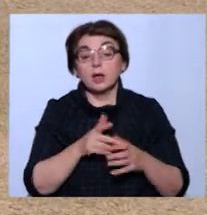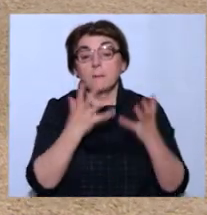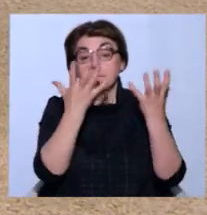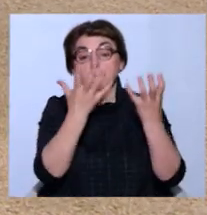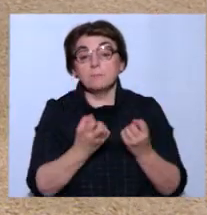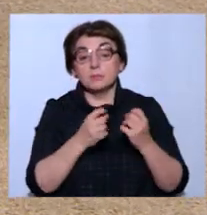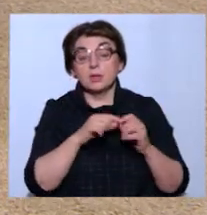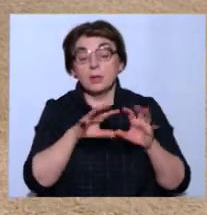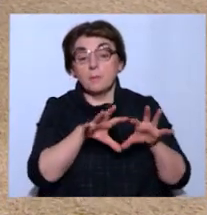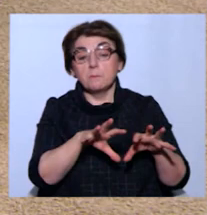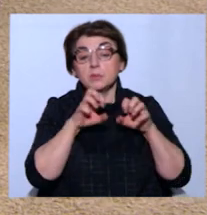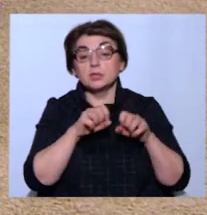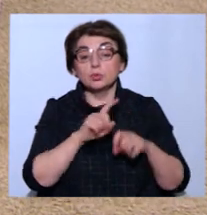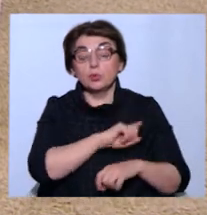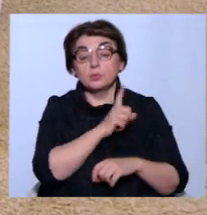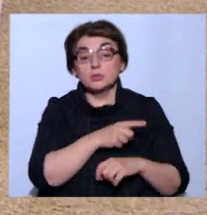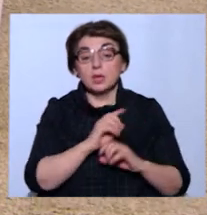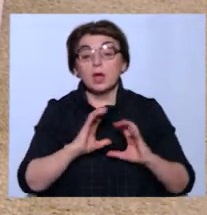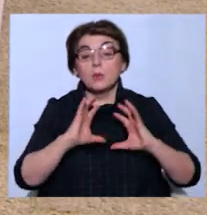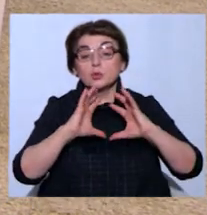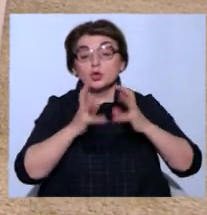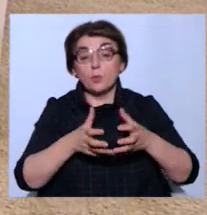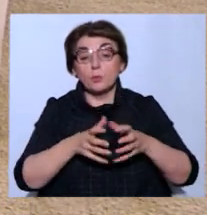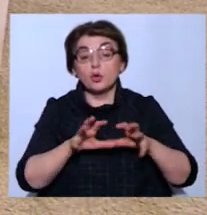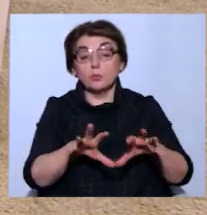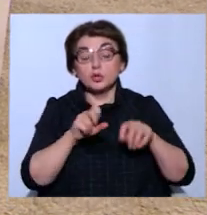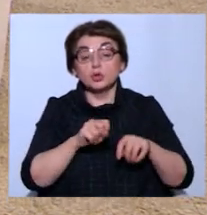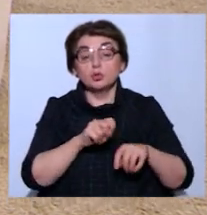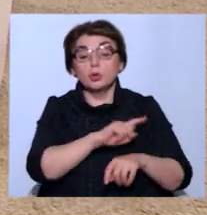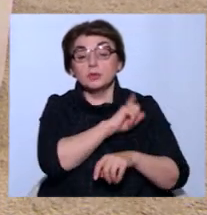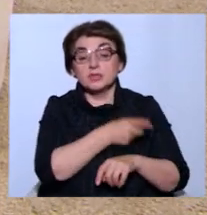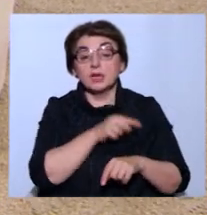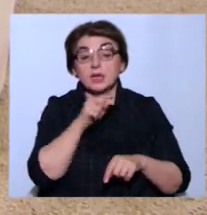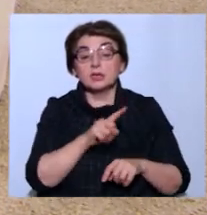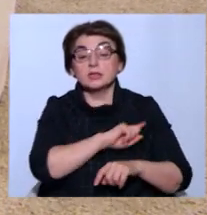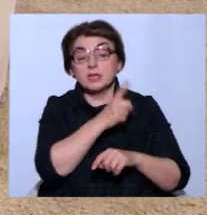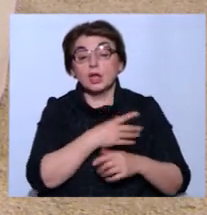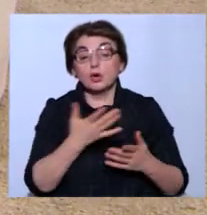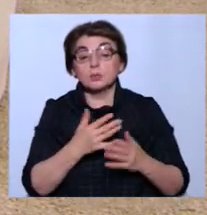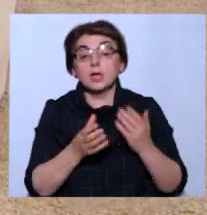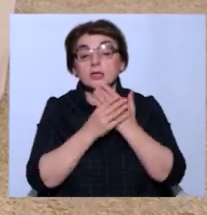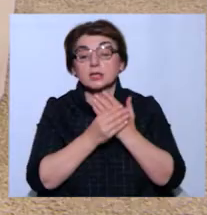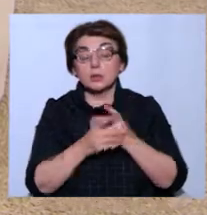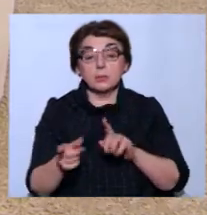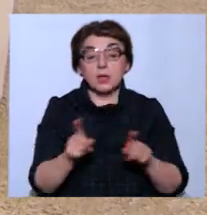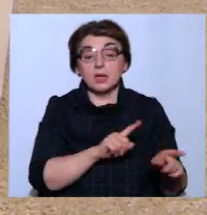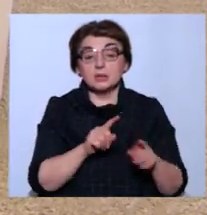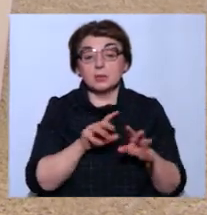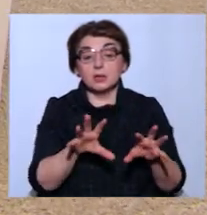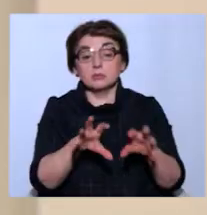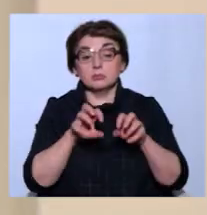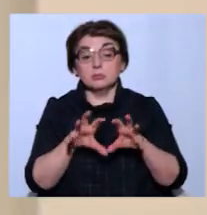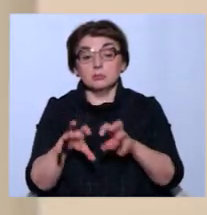მიზიდულობა. მსოფლიო მიზიდულობის ძალა ის ძალაა, რომლითაც სხეულები ერთმანეთს მიიზიდავენ. თქვენ ალბათ გიკვირთ,